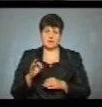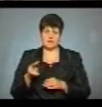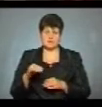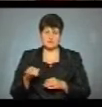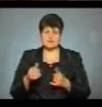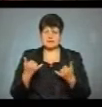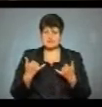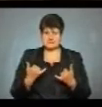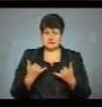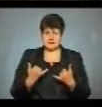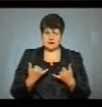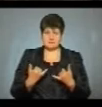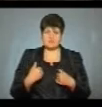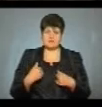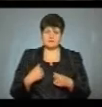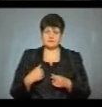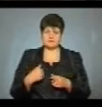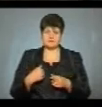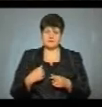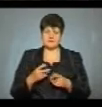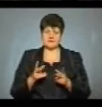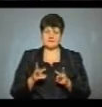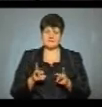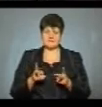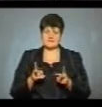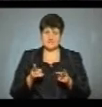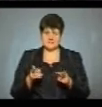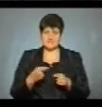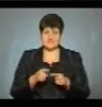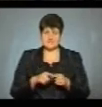Зараз ми вирізали ось ці частини,